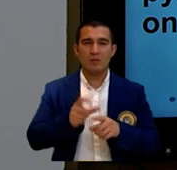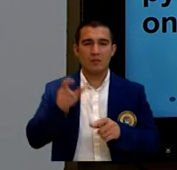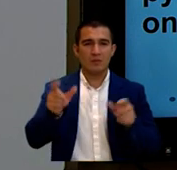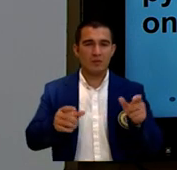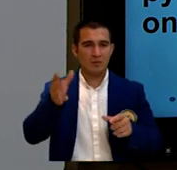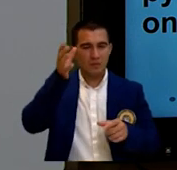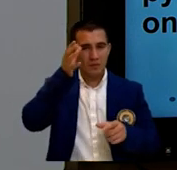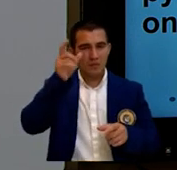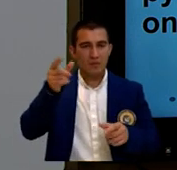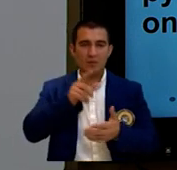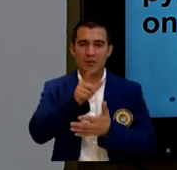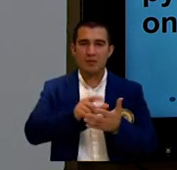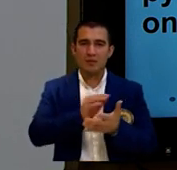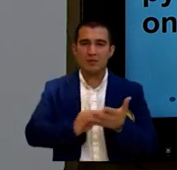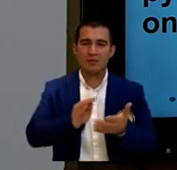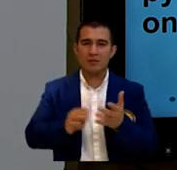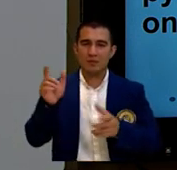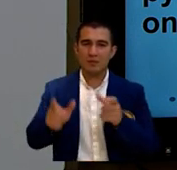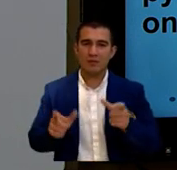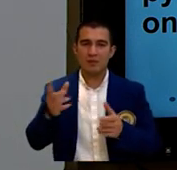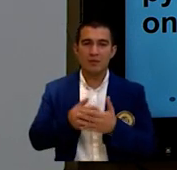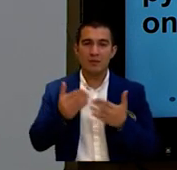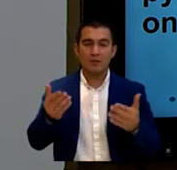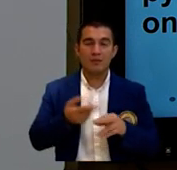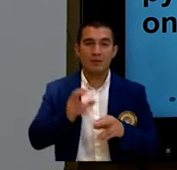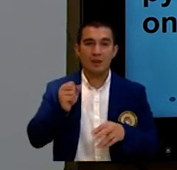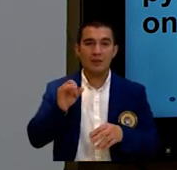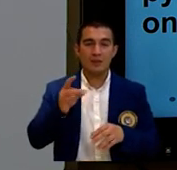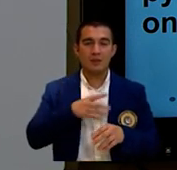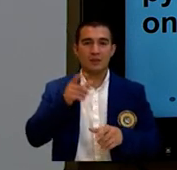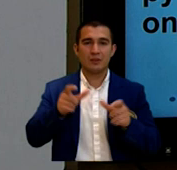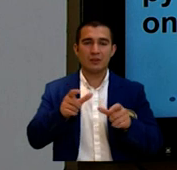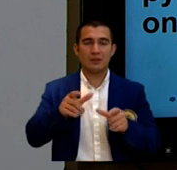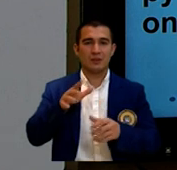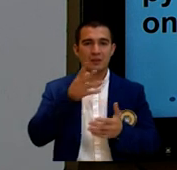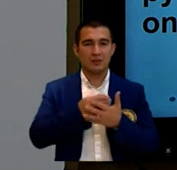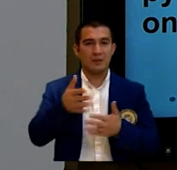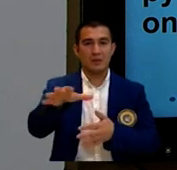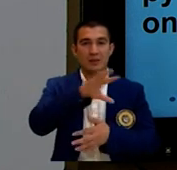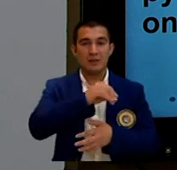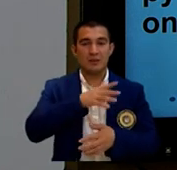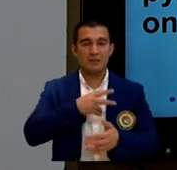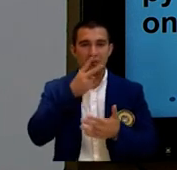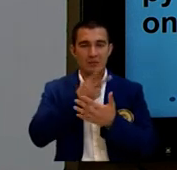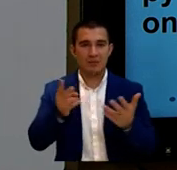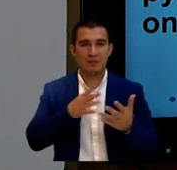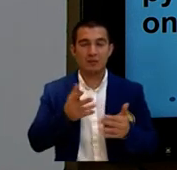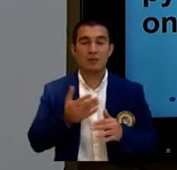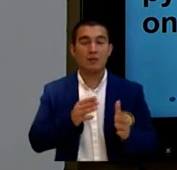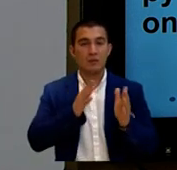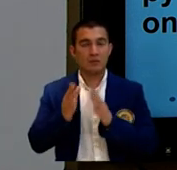shoirlar, yozuvchilarning asarlari xalq tomonidan juda yaxshi qabul qilindi.